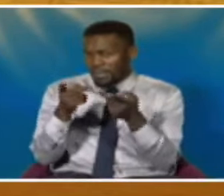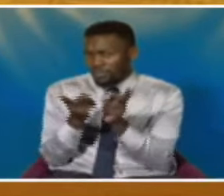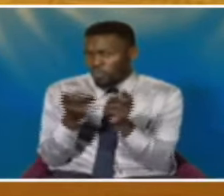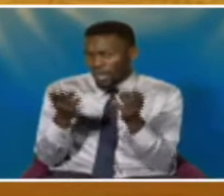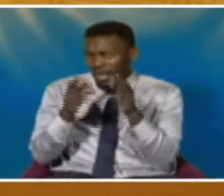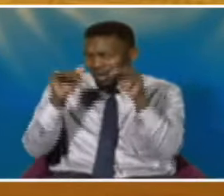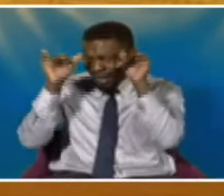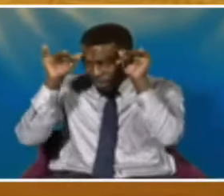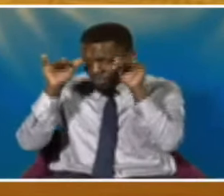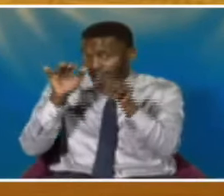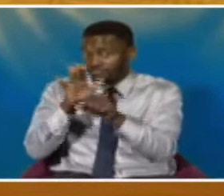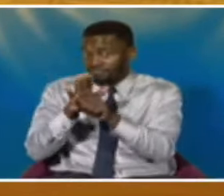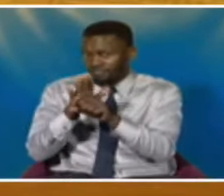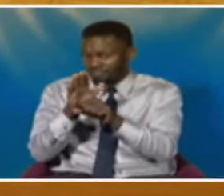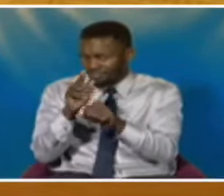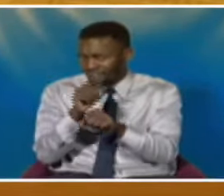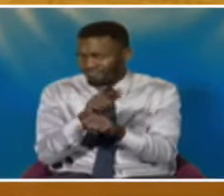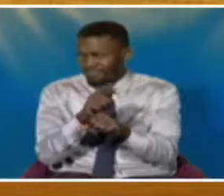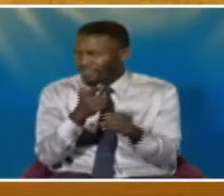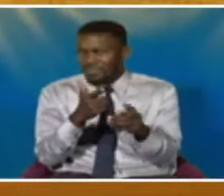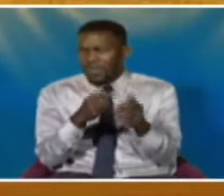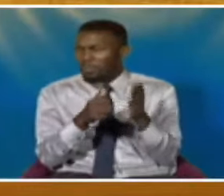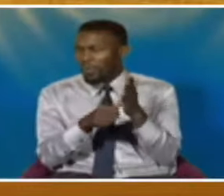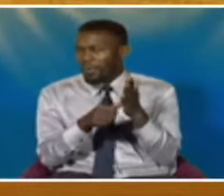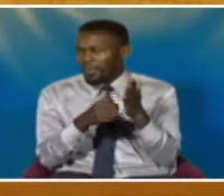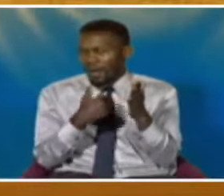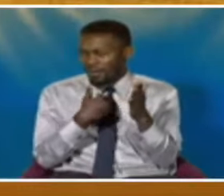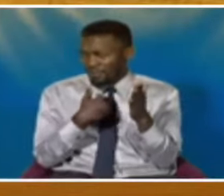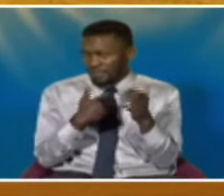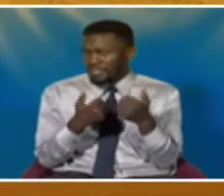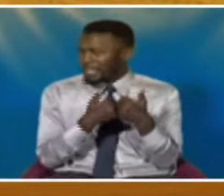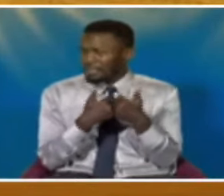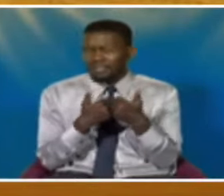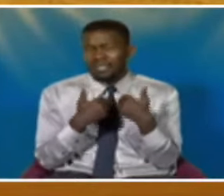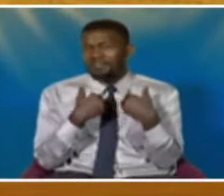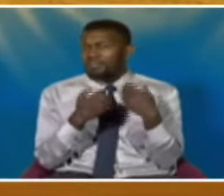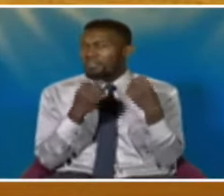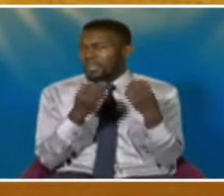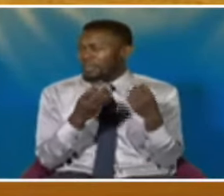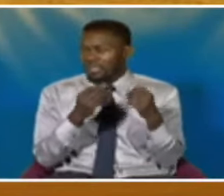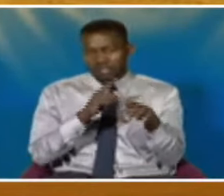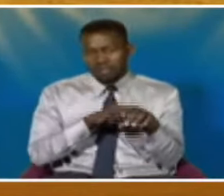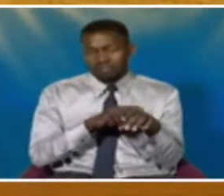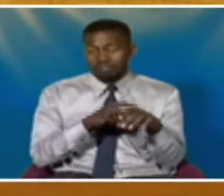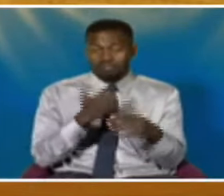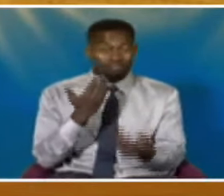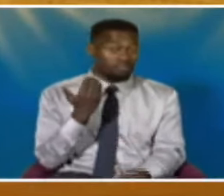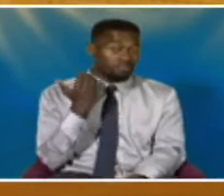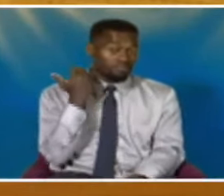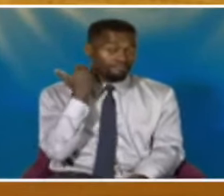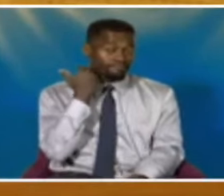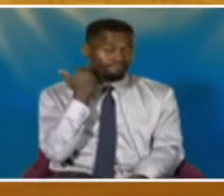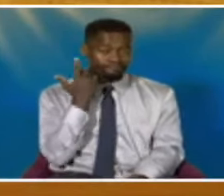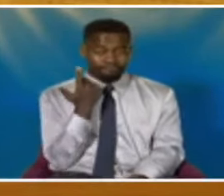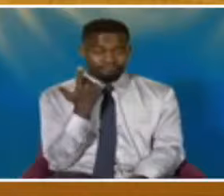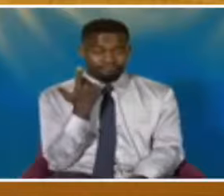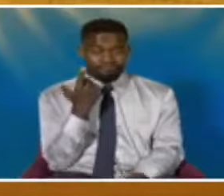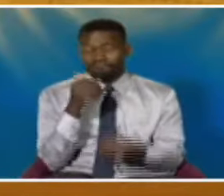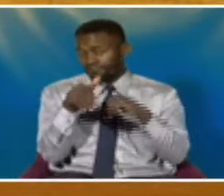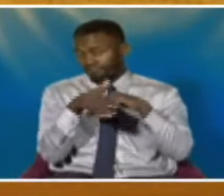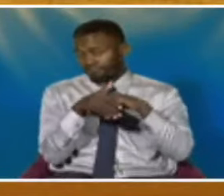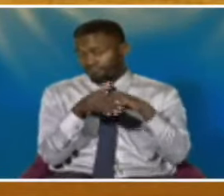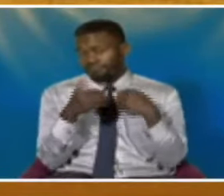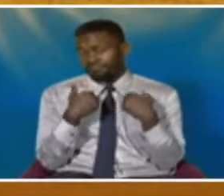hawezi kufichua changamoto wanazopitia. Changamoto hizo zinachangiwa zaidi na hatua ya kuchukuliwa kuwa ni mwiko katika masuala